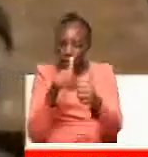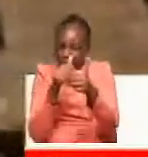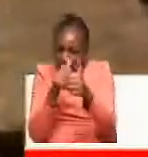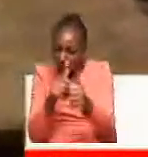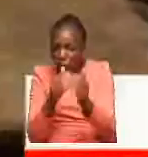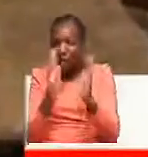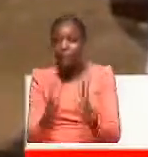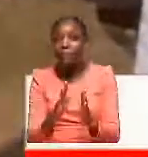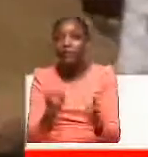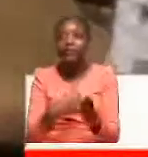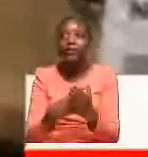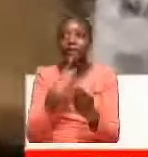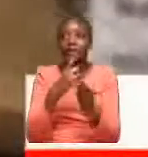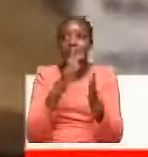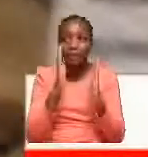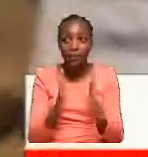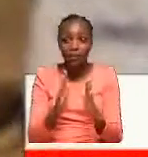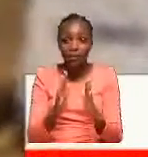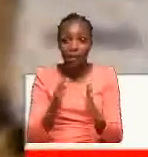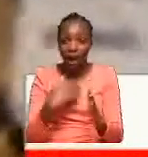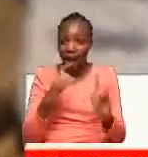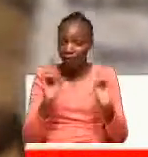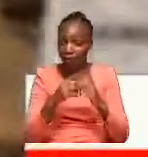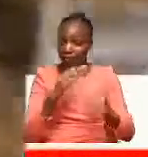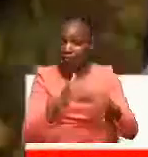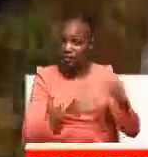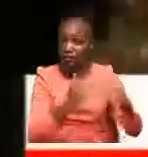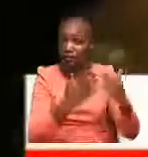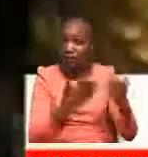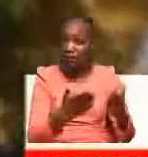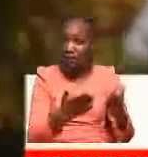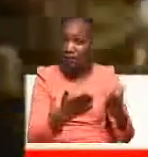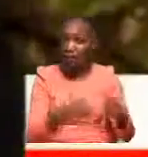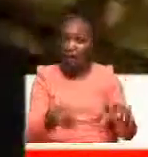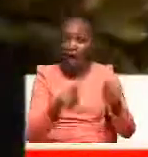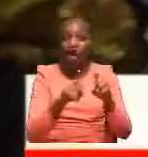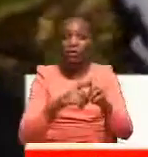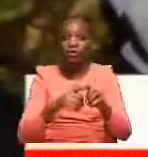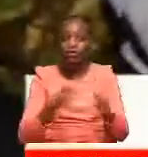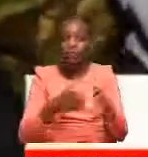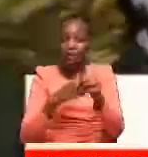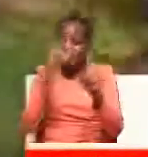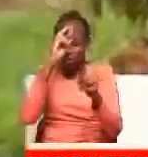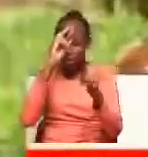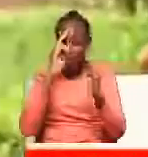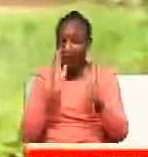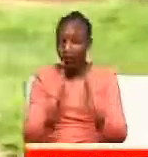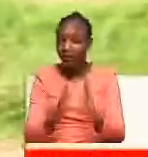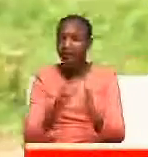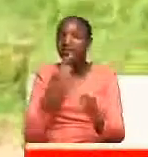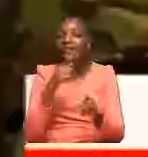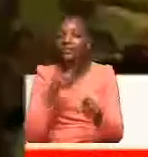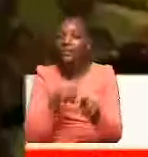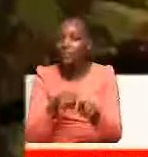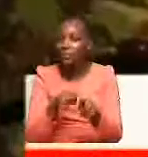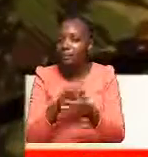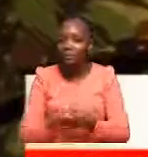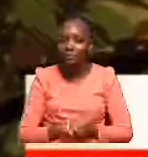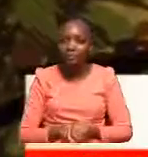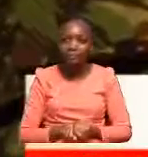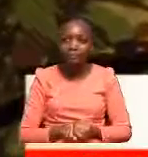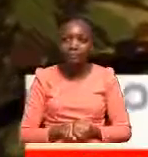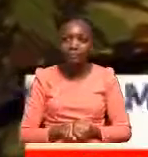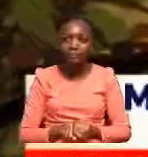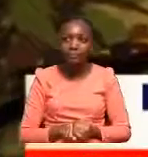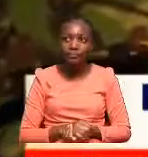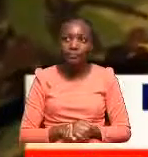wakidai kuwa alikuwa amejihami, tukio ambalo limedhibitishwa na kamanda wa polisi Mutinda Musyoki. Tumefaulu kupata huyo